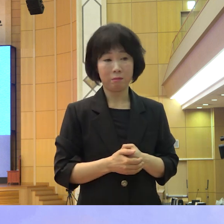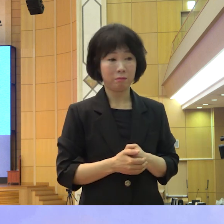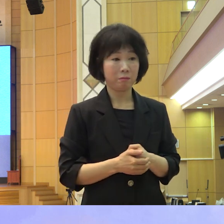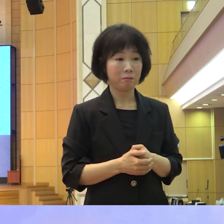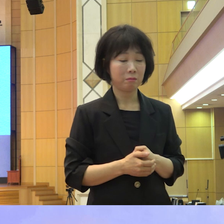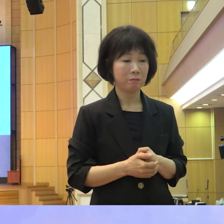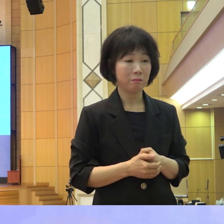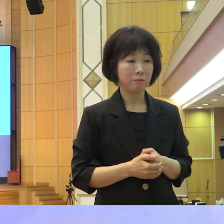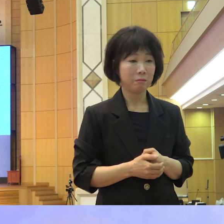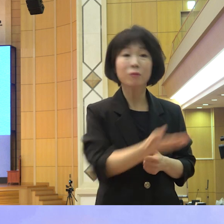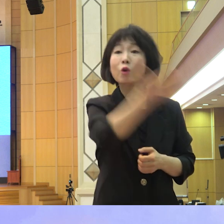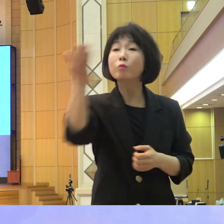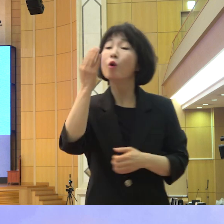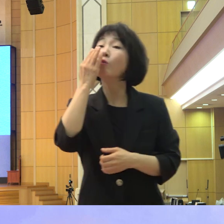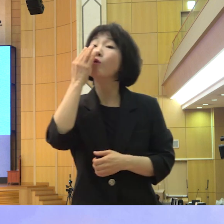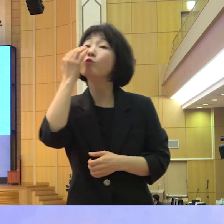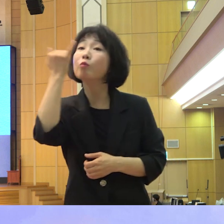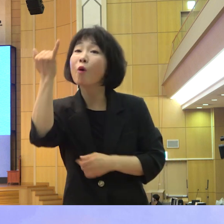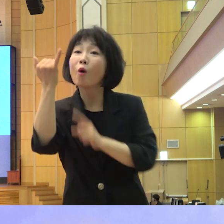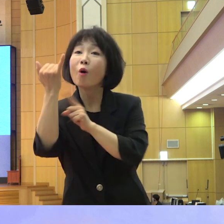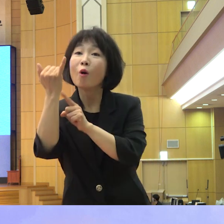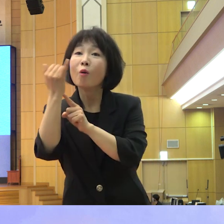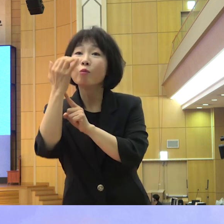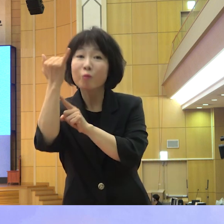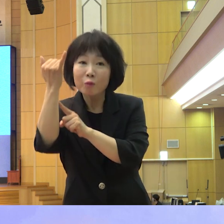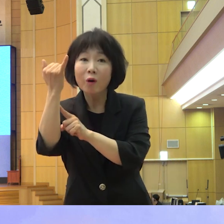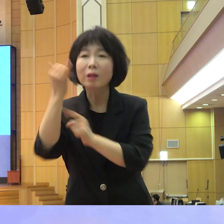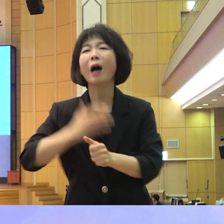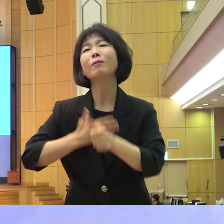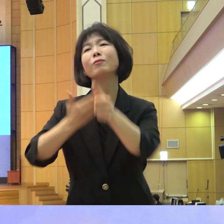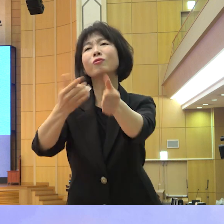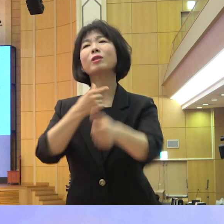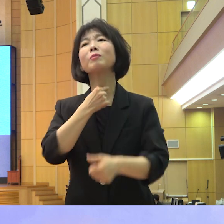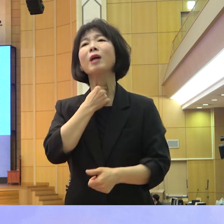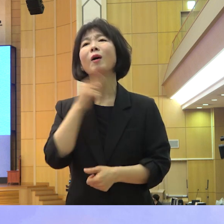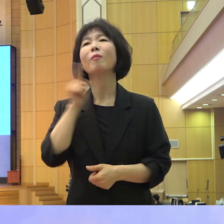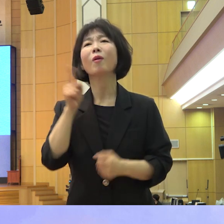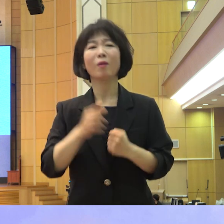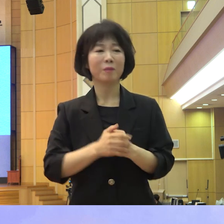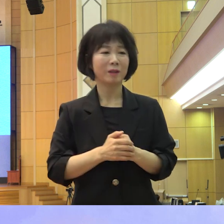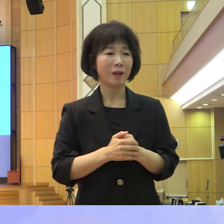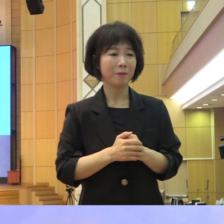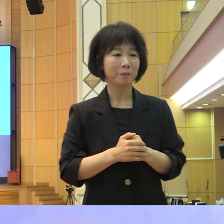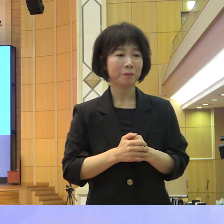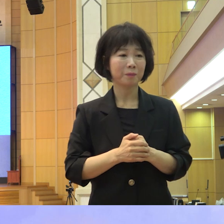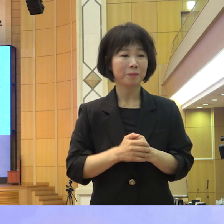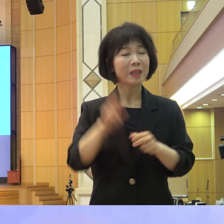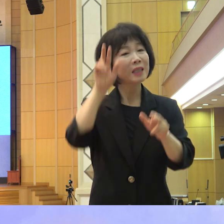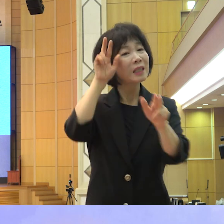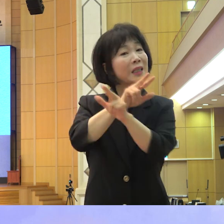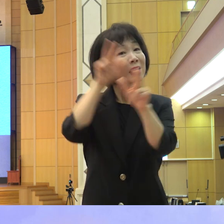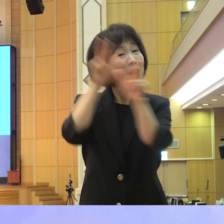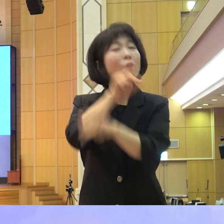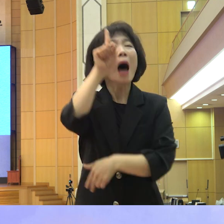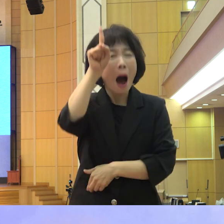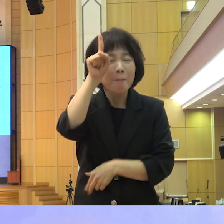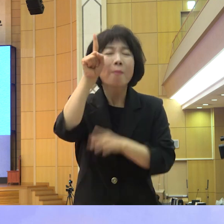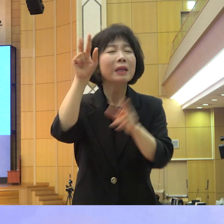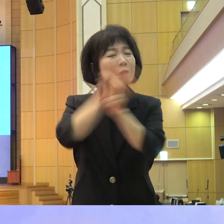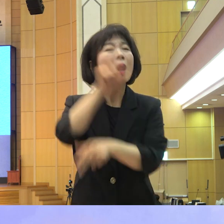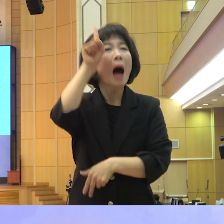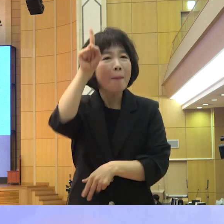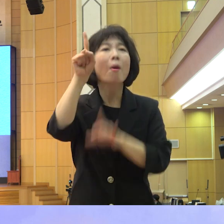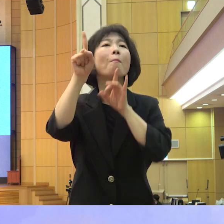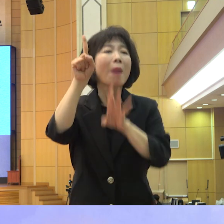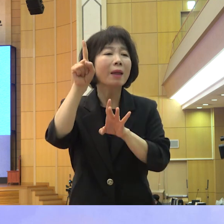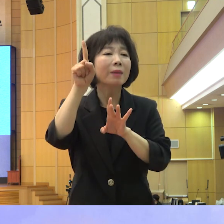부모님들 앉아 계시는데 숙제를 드리는 것 같아 좀 죄송합니다. 그런데 일주일에 한 번만 하면 돼요.